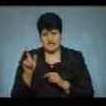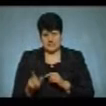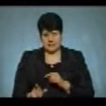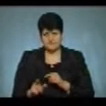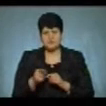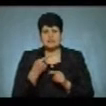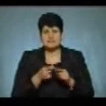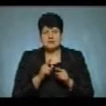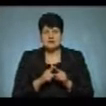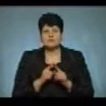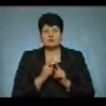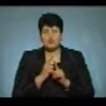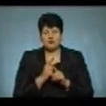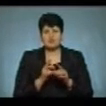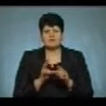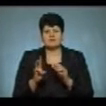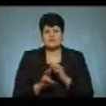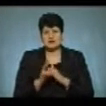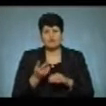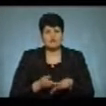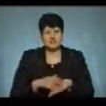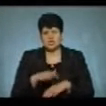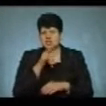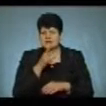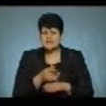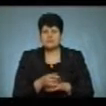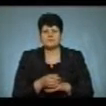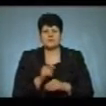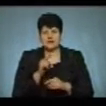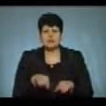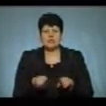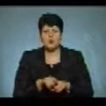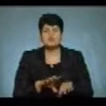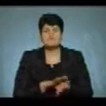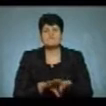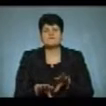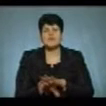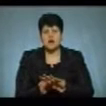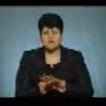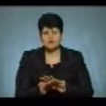який провадив церкву ті важкі часи, і також в'язень